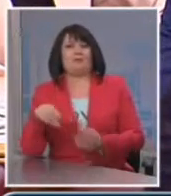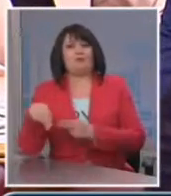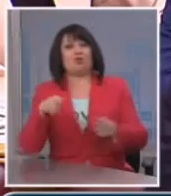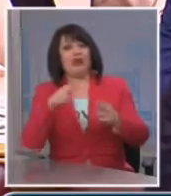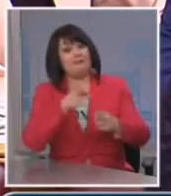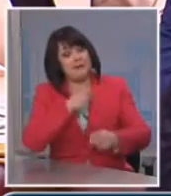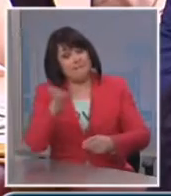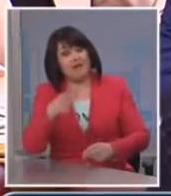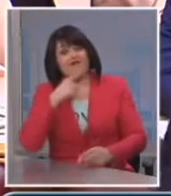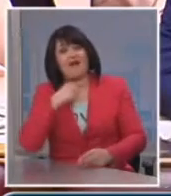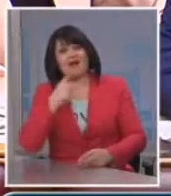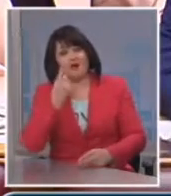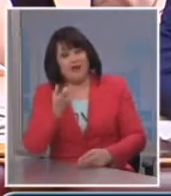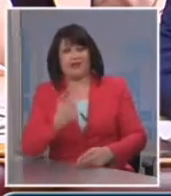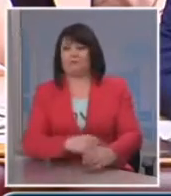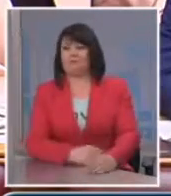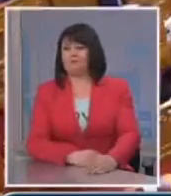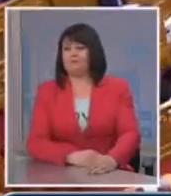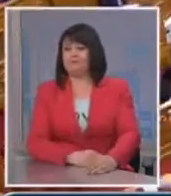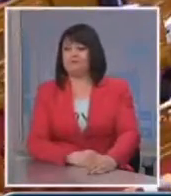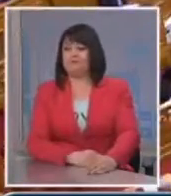Ο του ποταμιού στο Ηράκλειο, ο κύριος Δανέλης. Όλοι είναι ευπρόσδεκτοι. Ούτε...